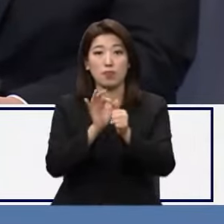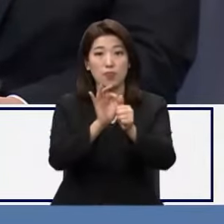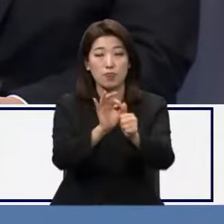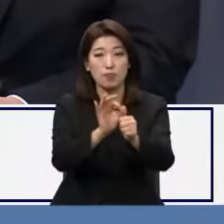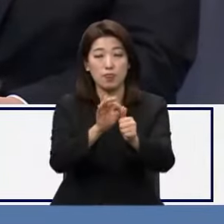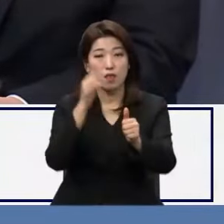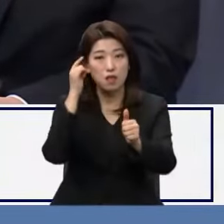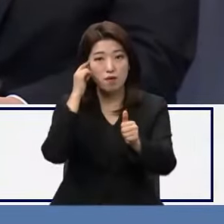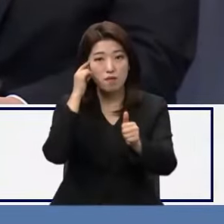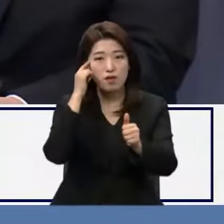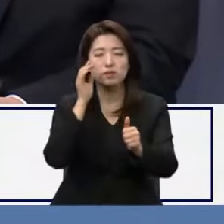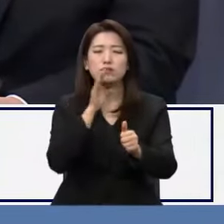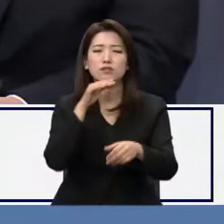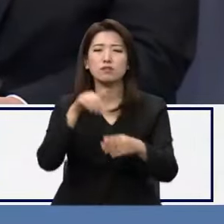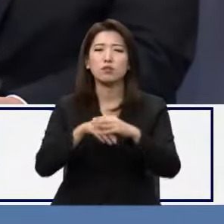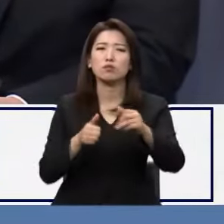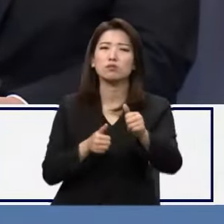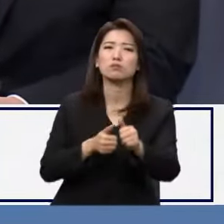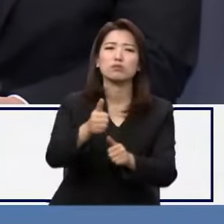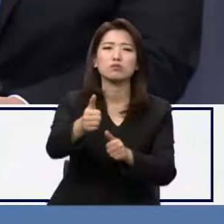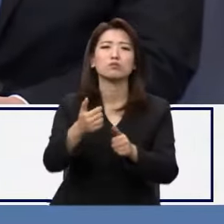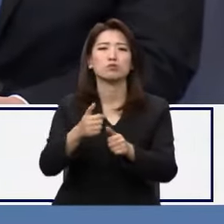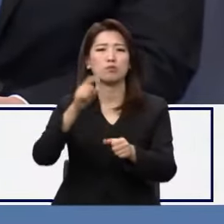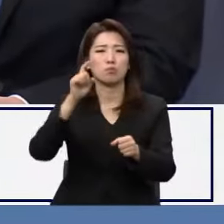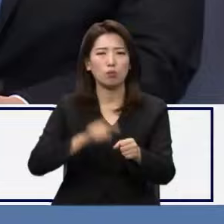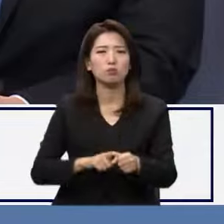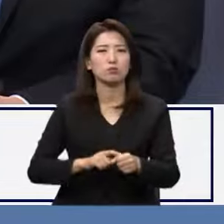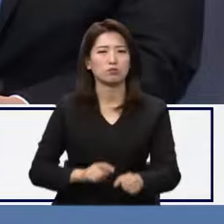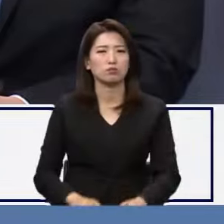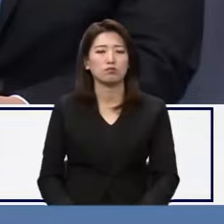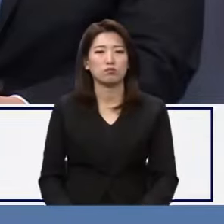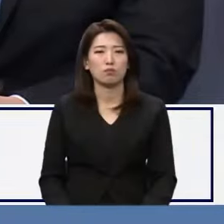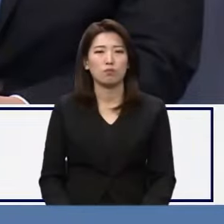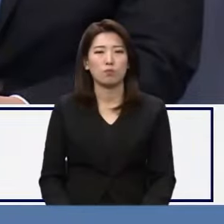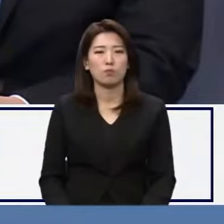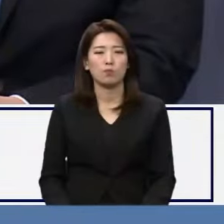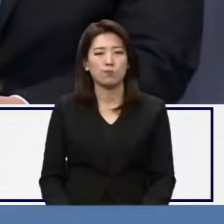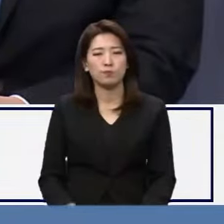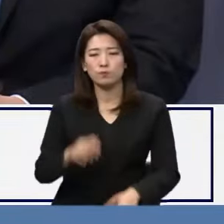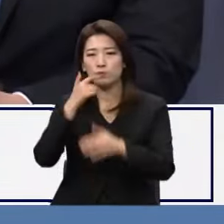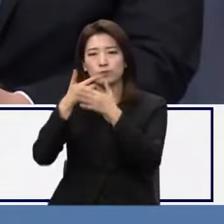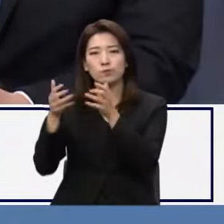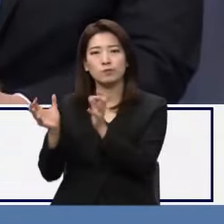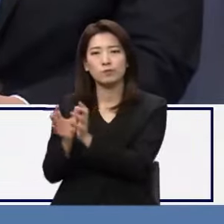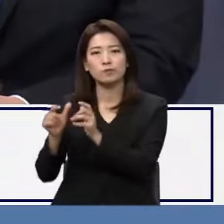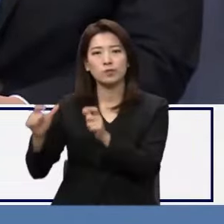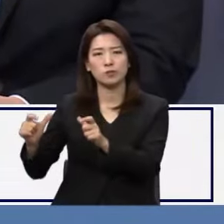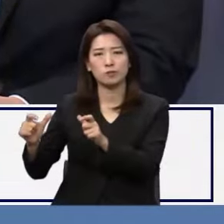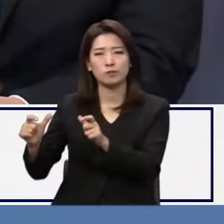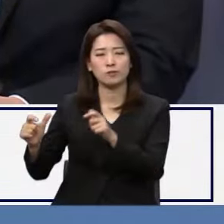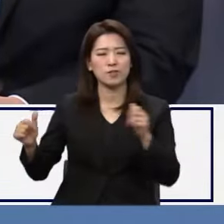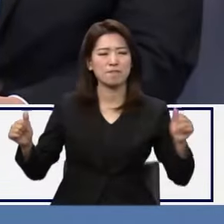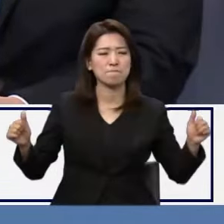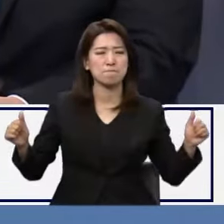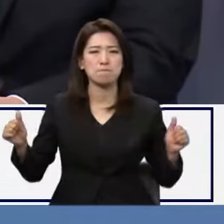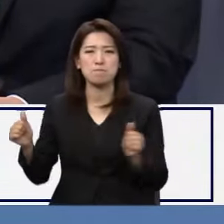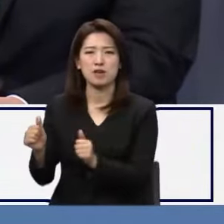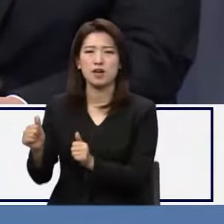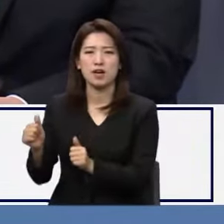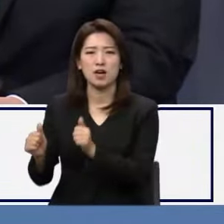있니다이기는 공천이기는 공천이 핵심인데 과연 민주당과 맞붙어서 무조건 패배하고